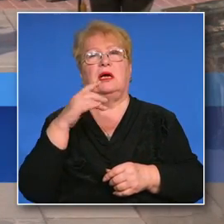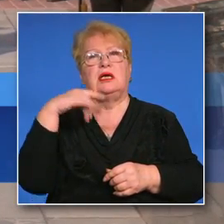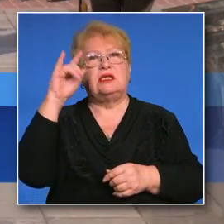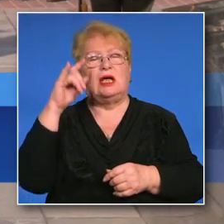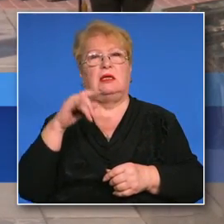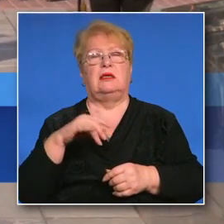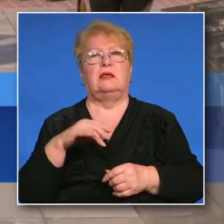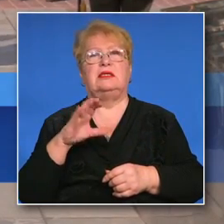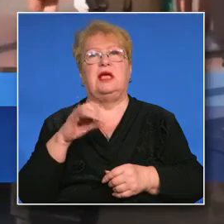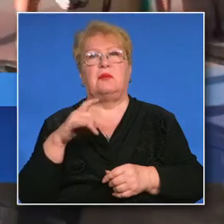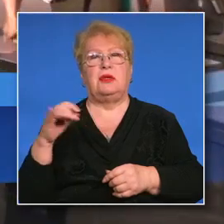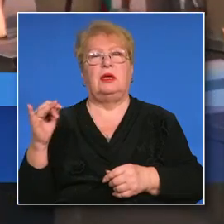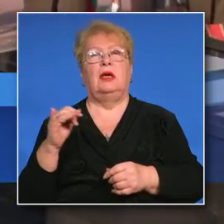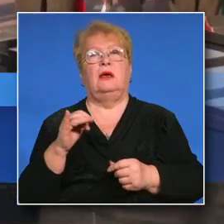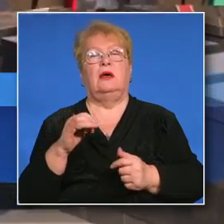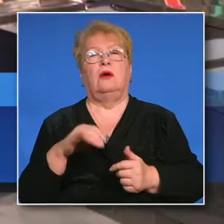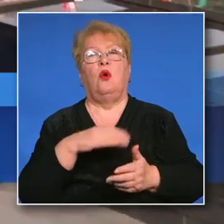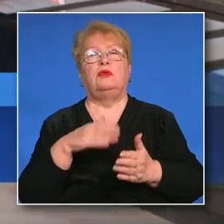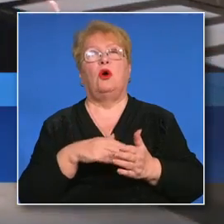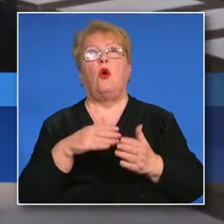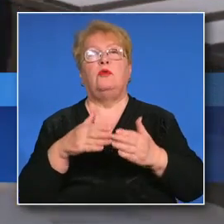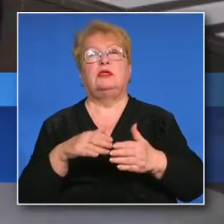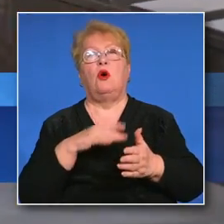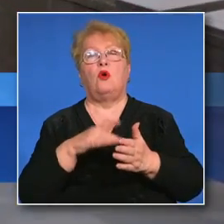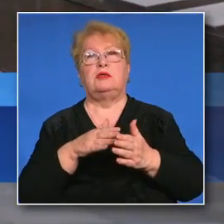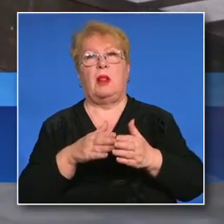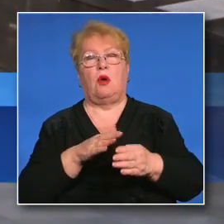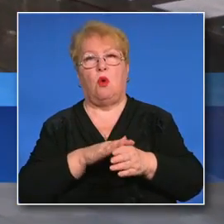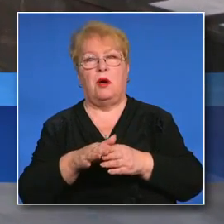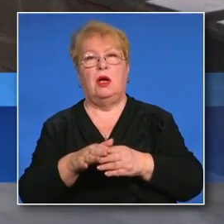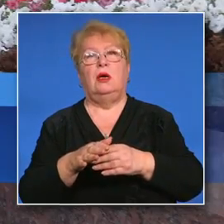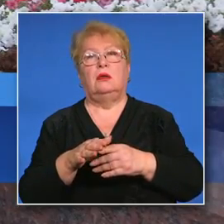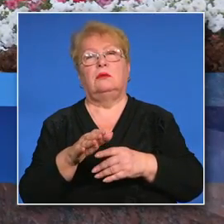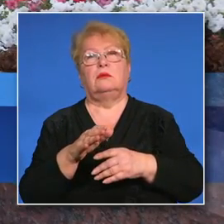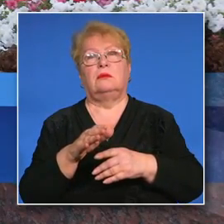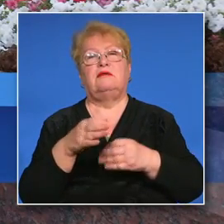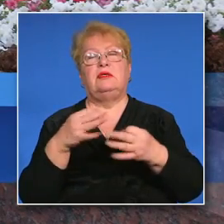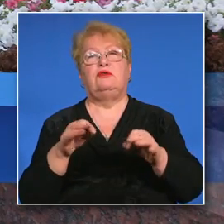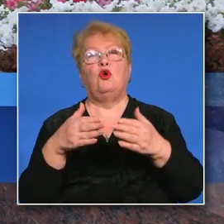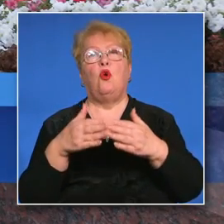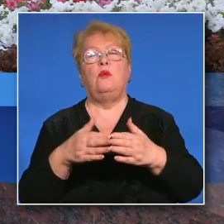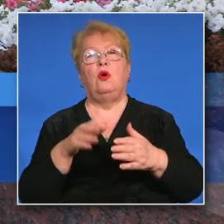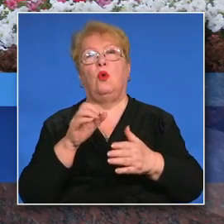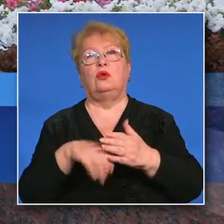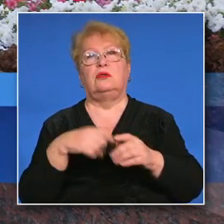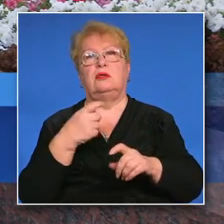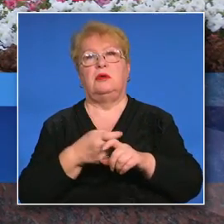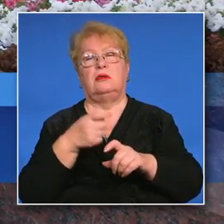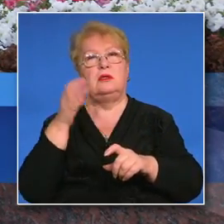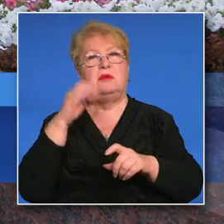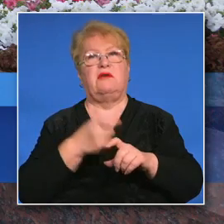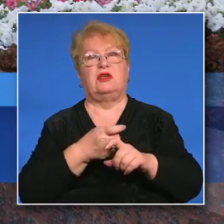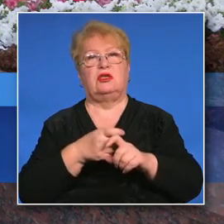совместно с руководством Гомельского горисполкома почтили память героев, освободивших Гомель от немецко-фашистских захватчиков.